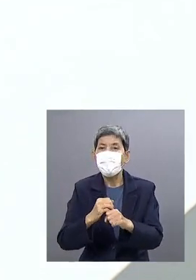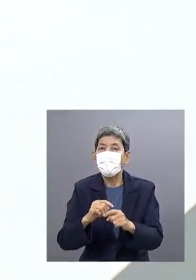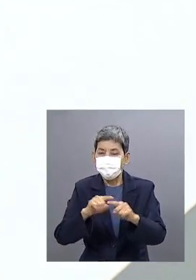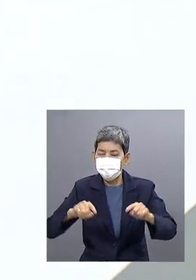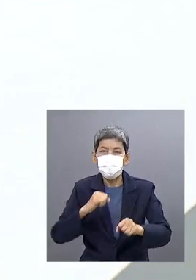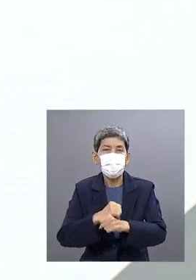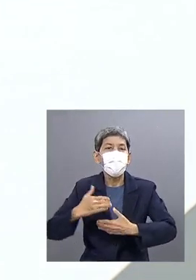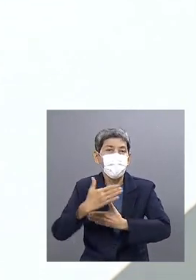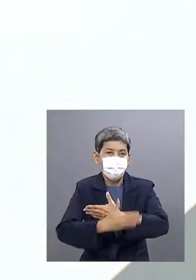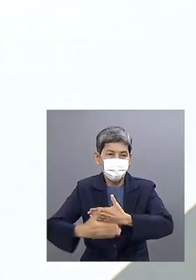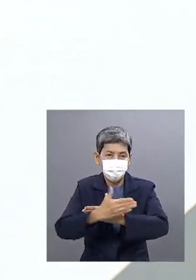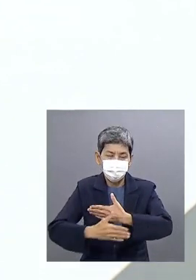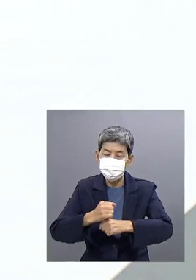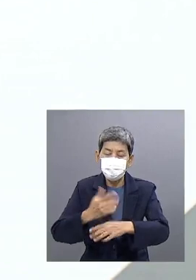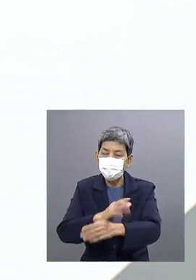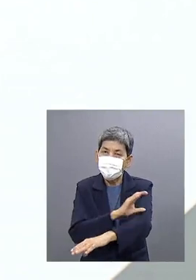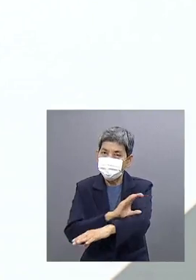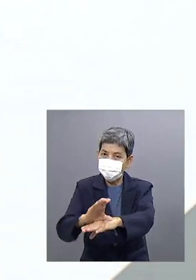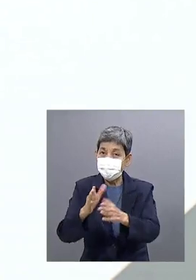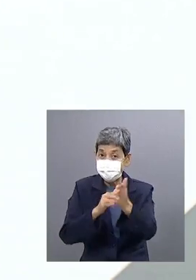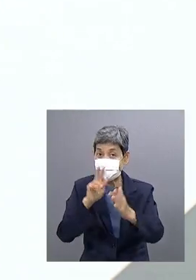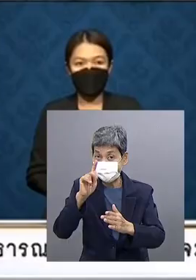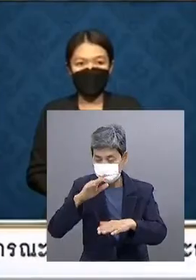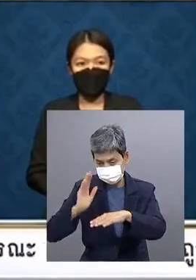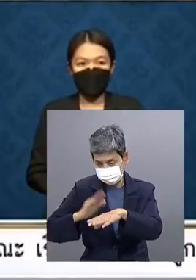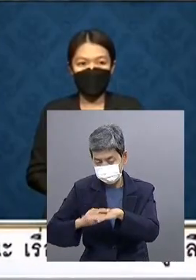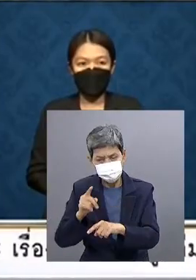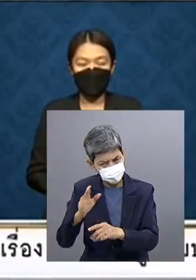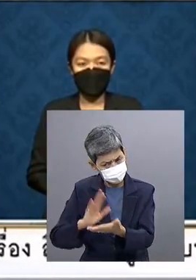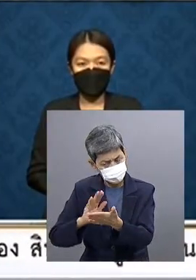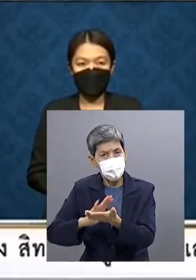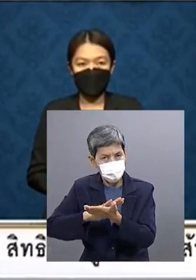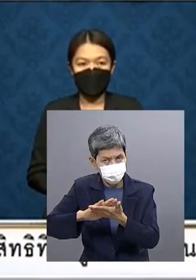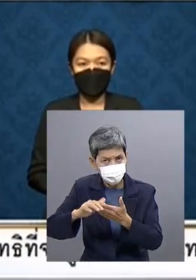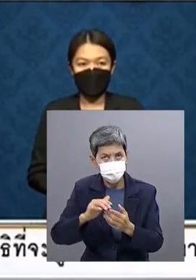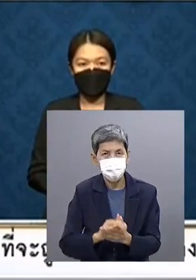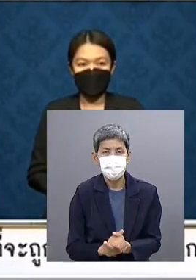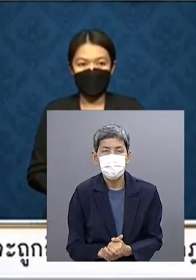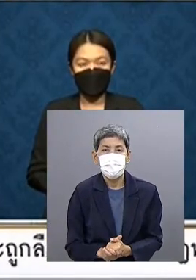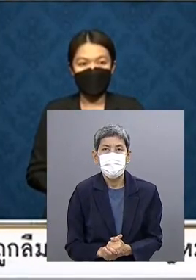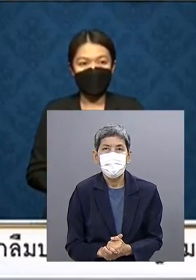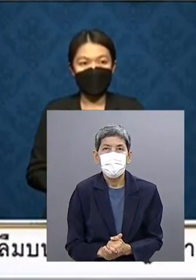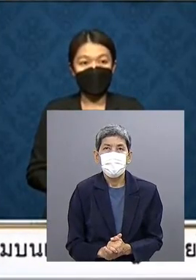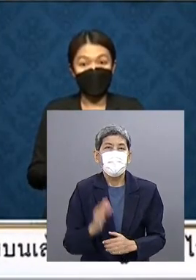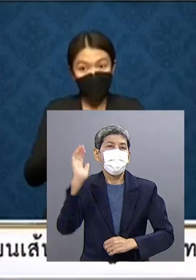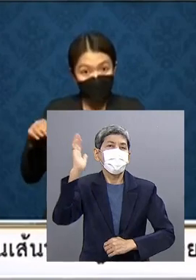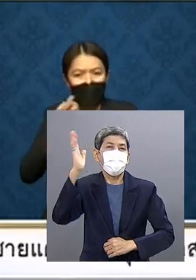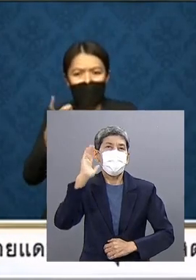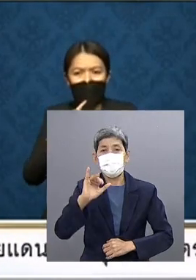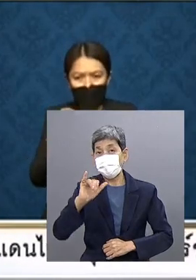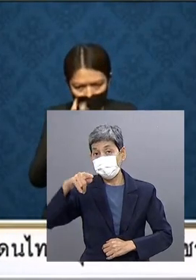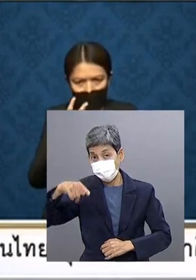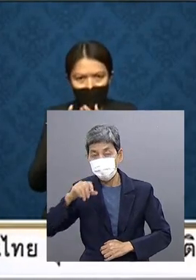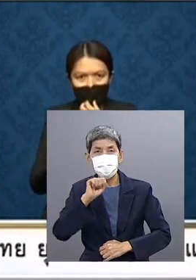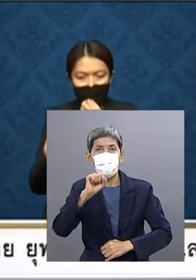สายสีเขียวและท้วงติงเรื่องของมารยาทค่ะอ่ะรายการที่ปลายของไหนก็พงศ์จรัสเสถียร 2หา